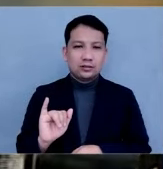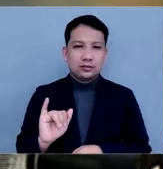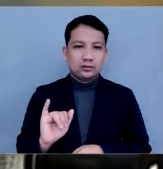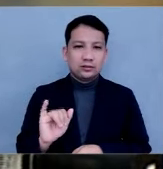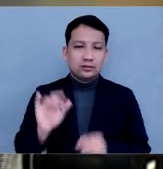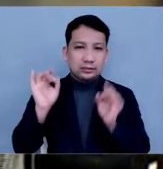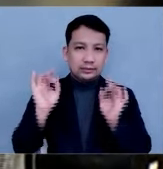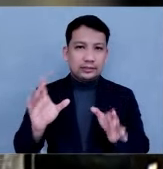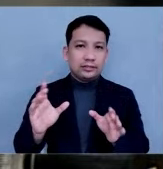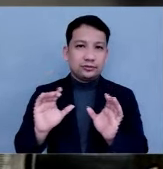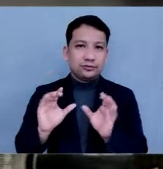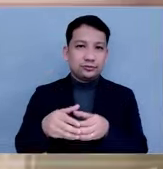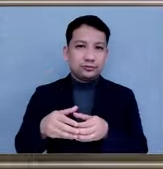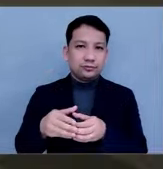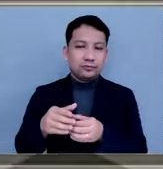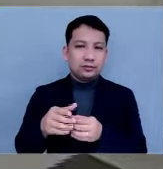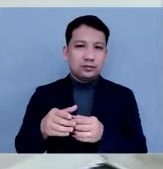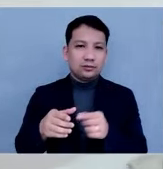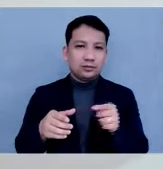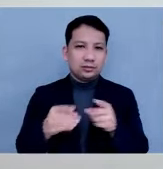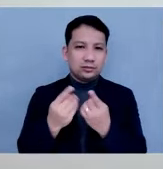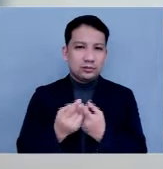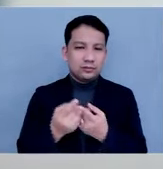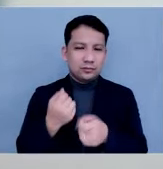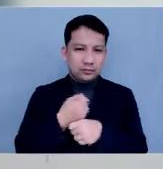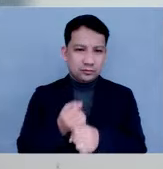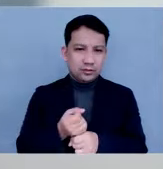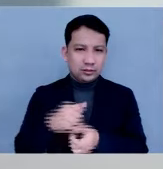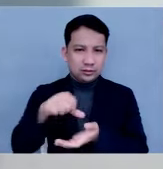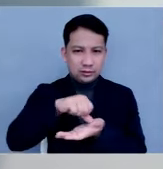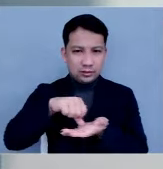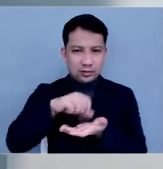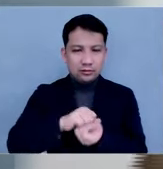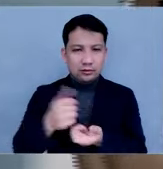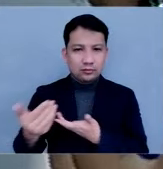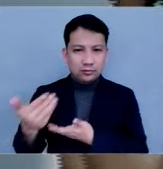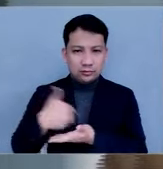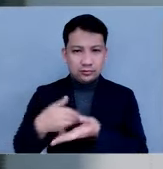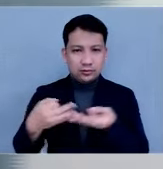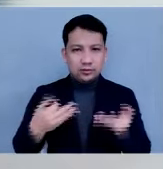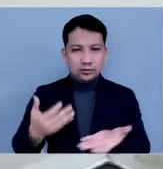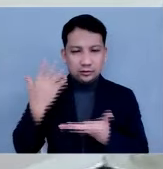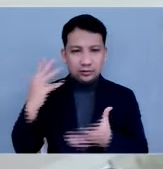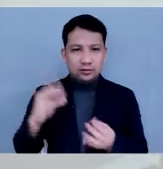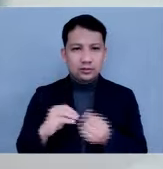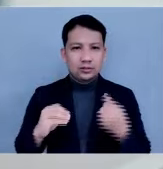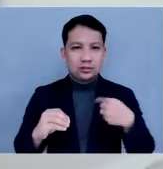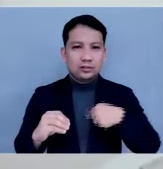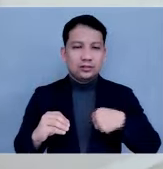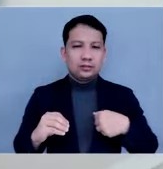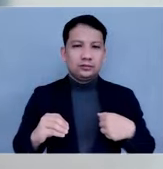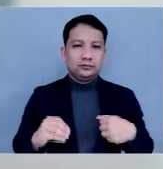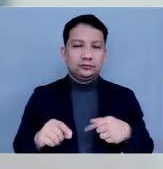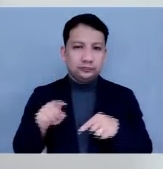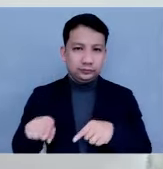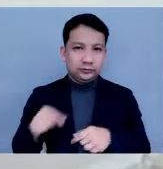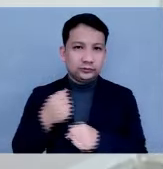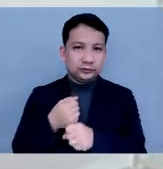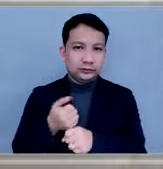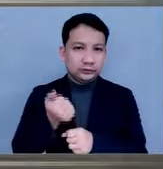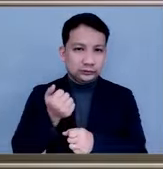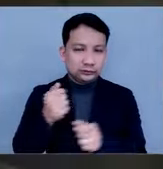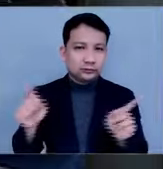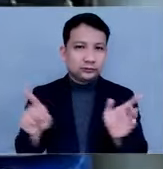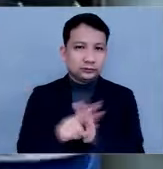Division sa nasabing pagawaan. Meron reklamo rito sa facility ninyo at illegal kayong gumagawa ng mga